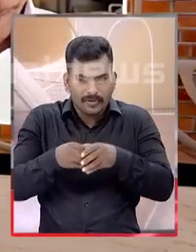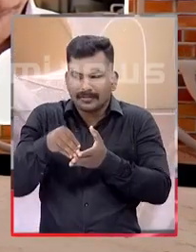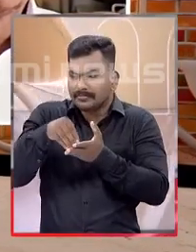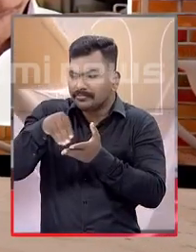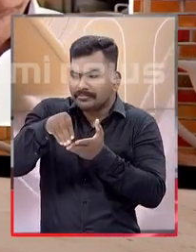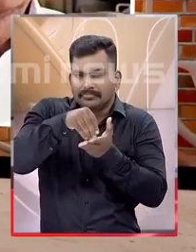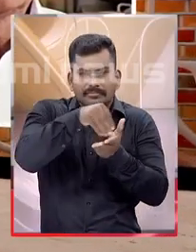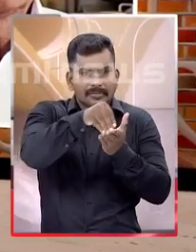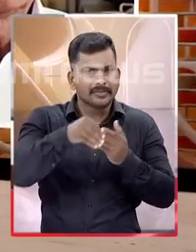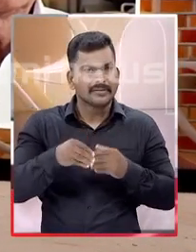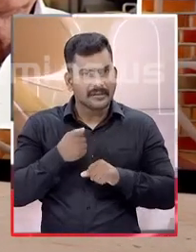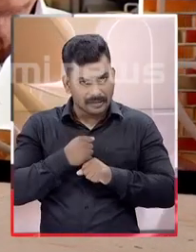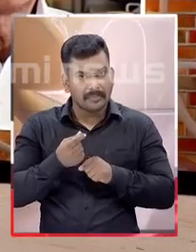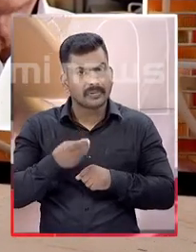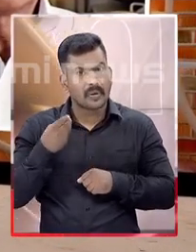നമ്മളല്ലേ ശ്രീ ദിജോ കാപ്പൻ?